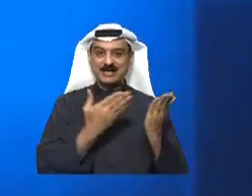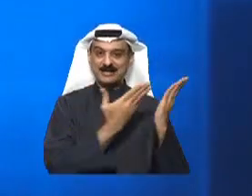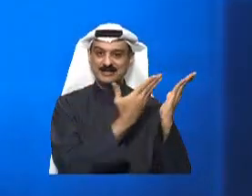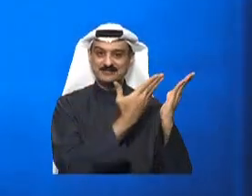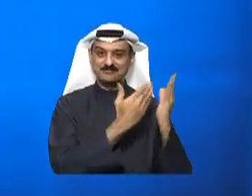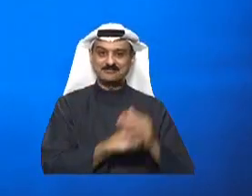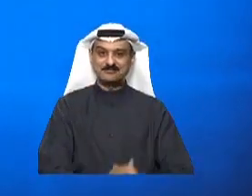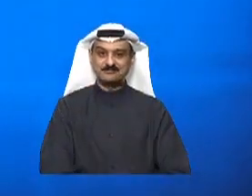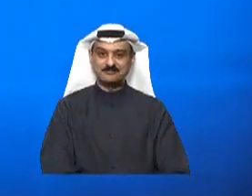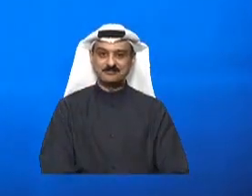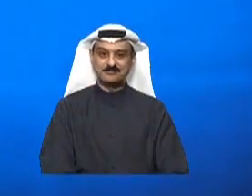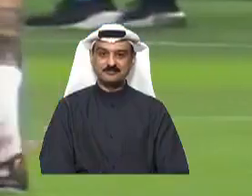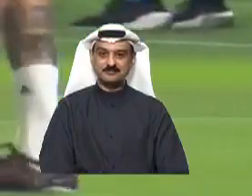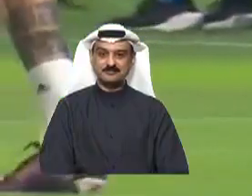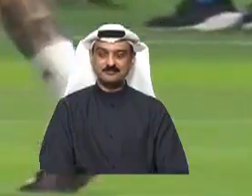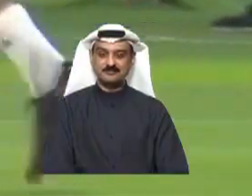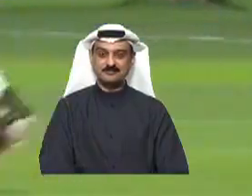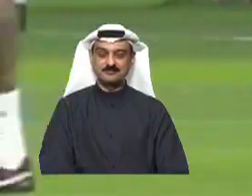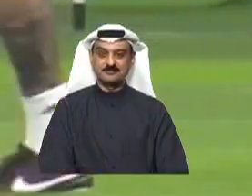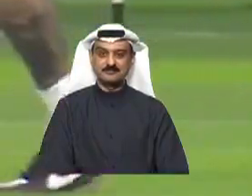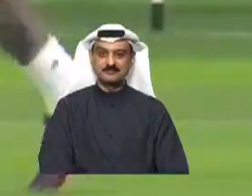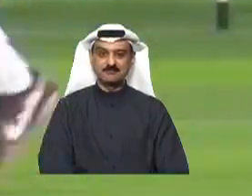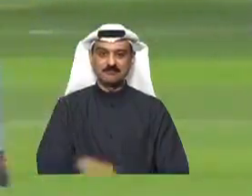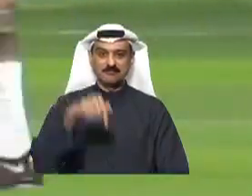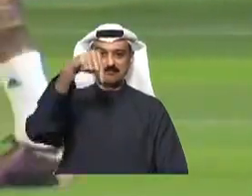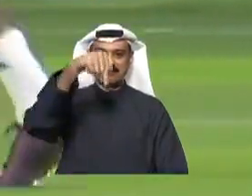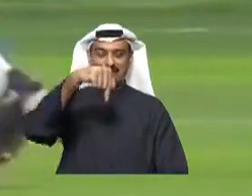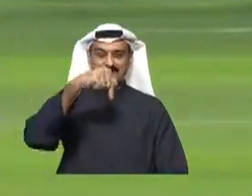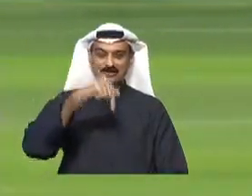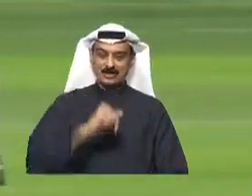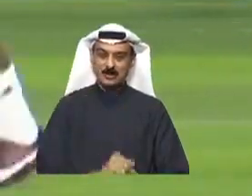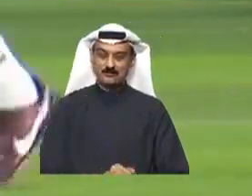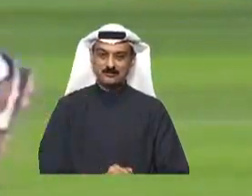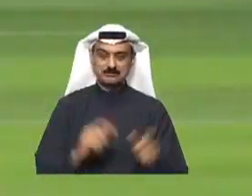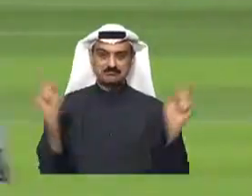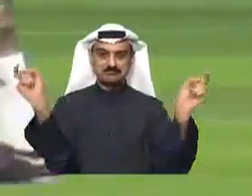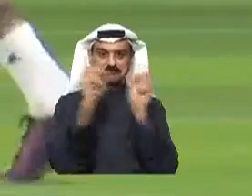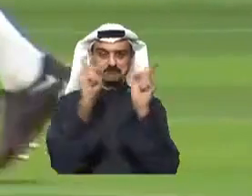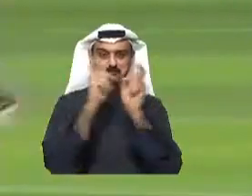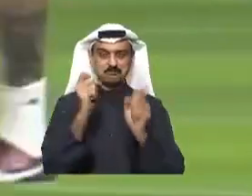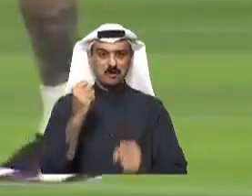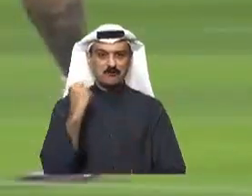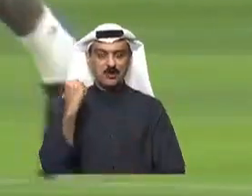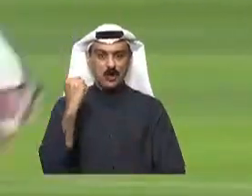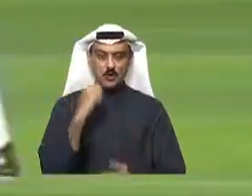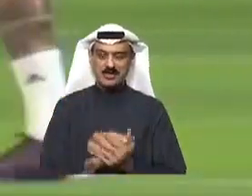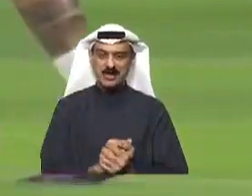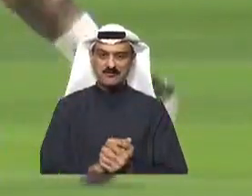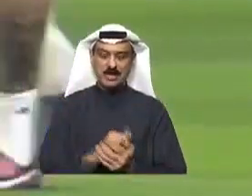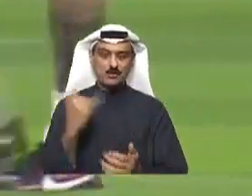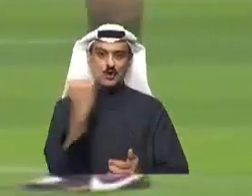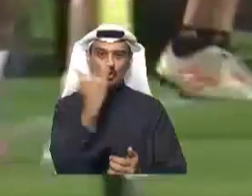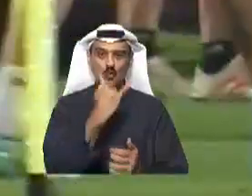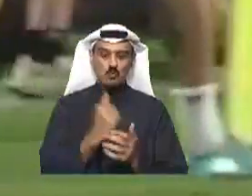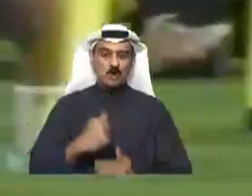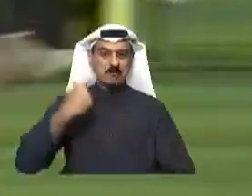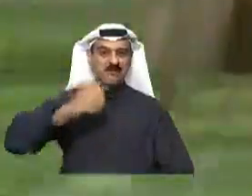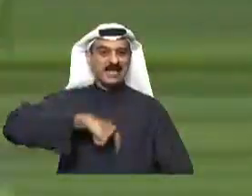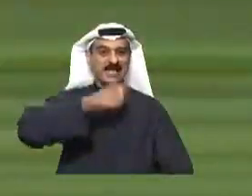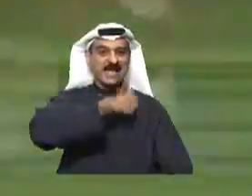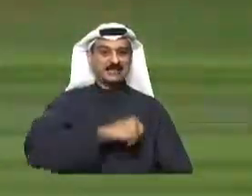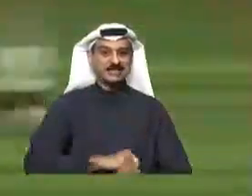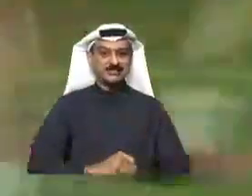فلنتابع. سيكون عشاق الساحة المستديرة على موعد بعد قليل مع مباراة الأرجنتين ضد هولندا